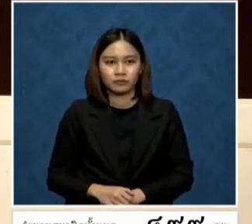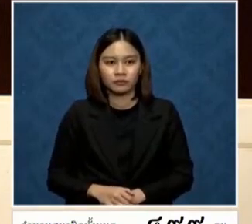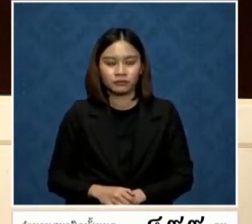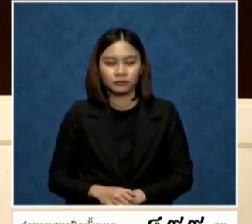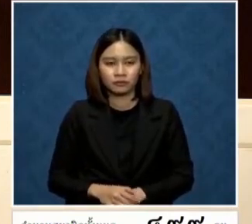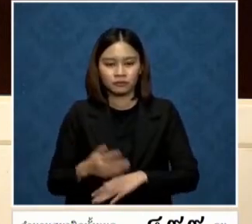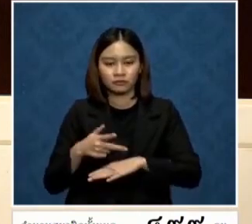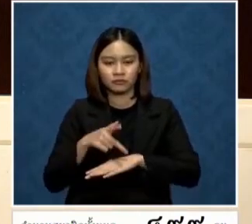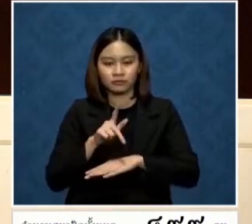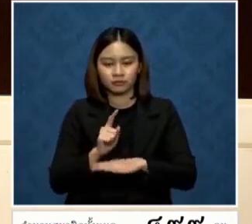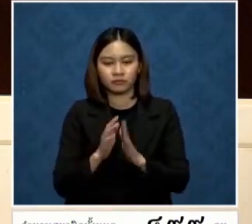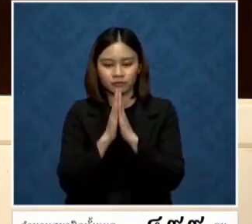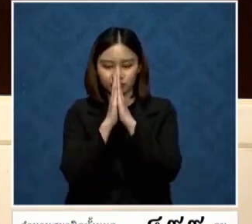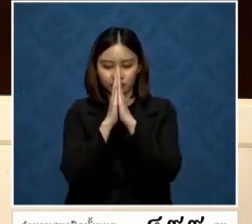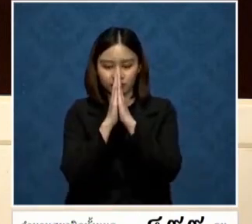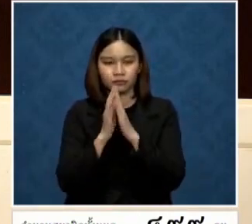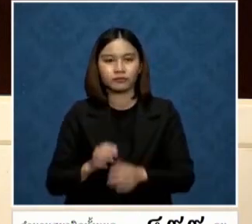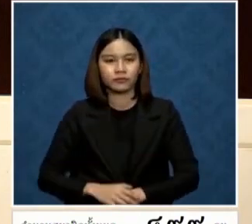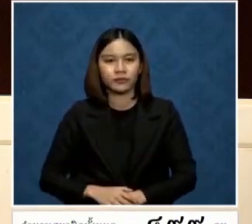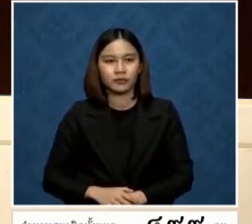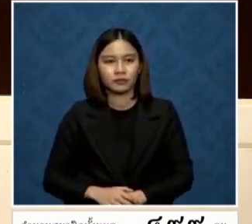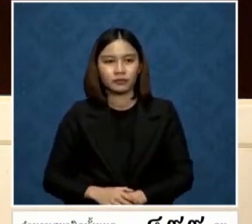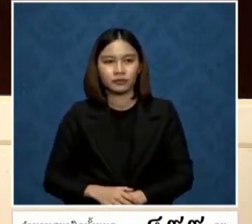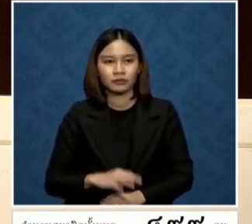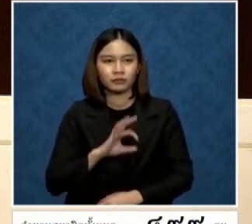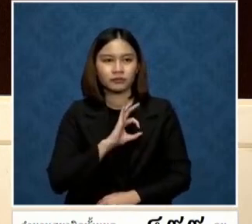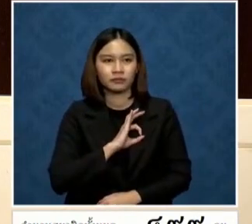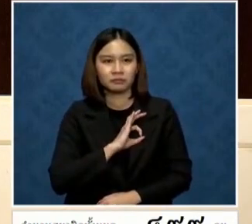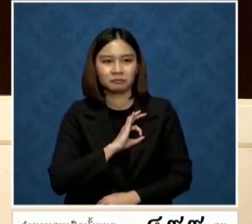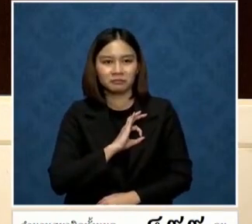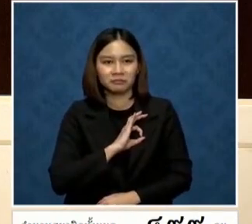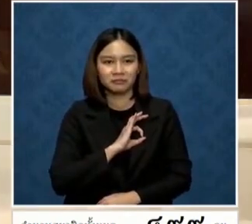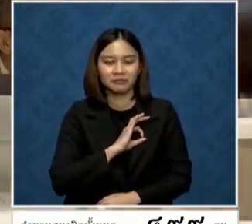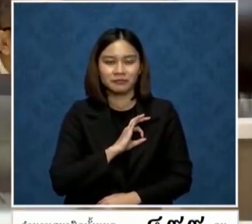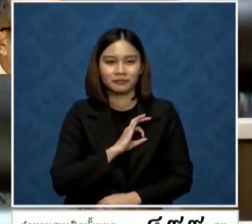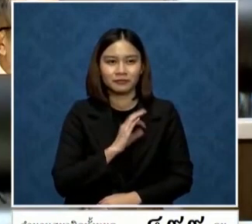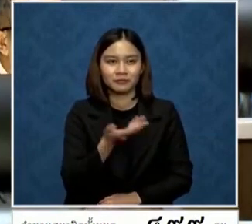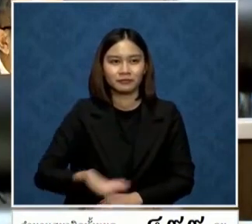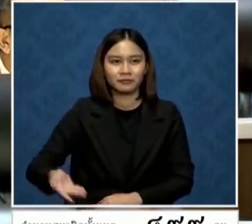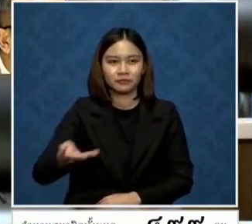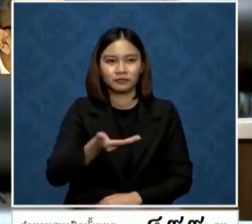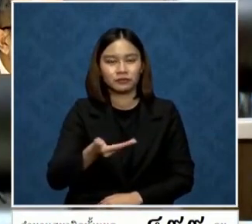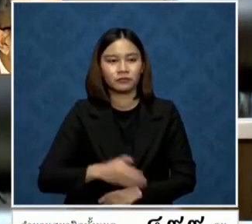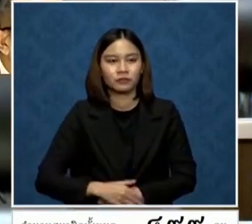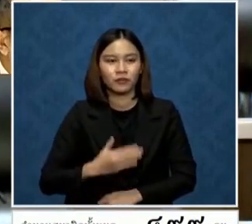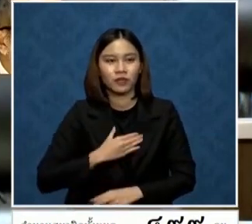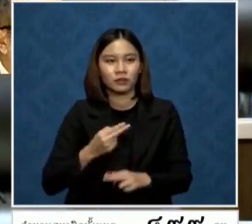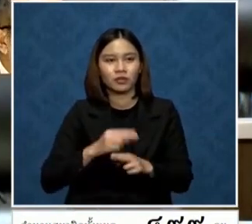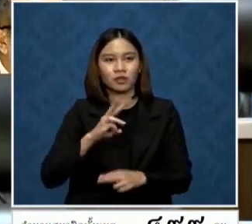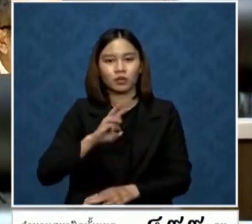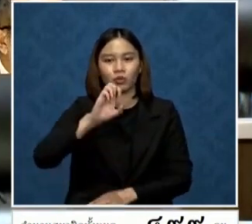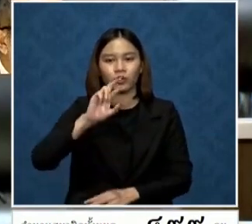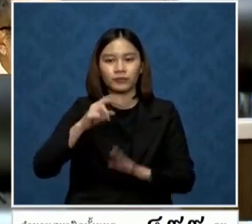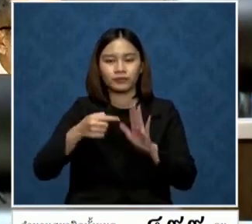ท่านประธานที่เคารพท่านสมาชิกผู้ทรงเกียรติทุกท่านกระผมวิรัต